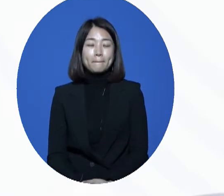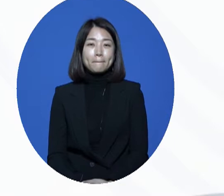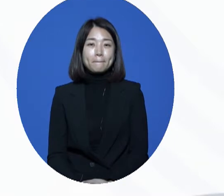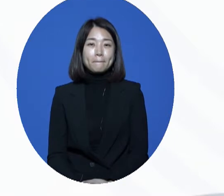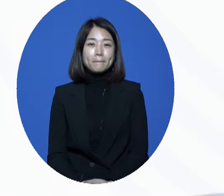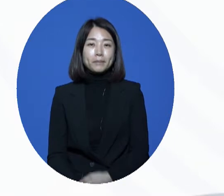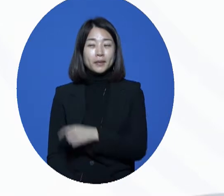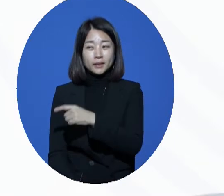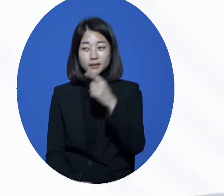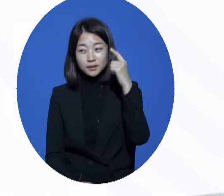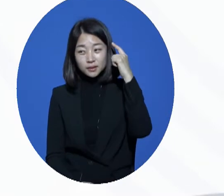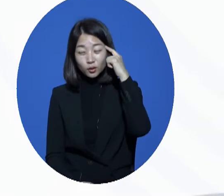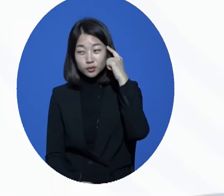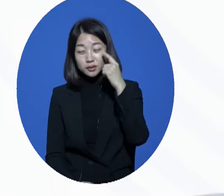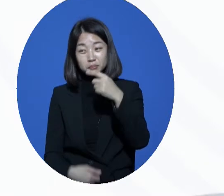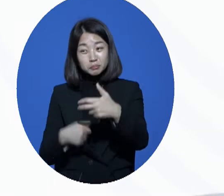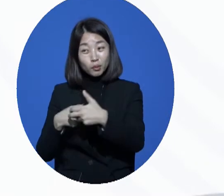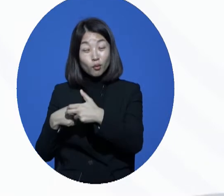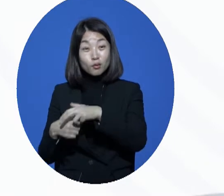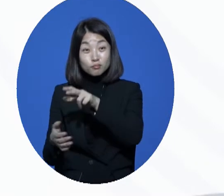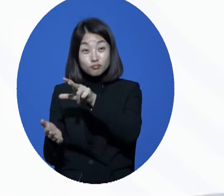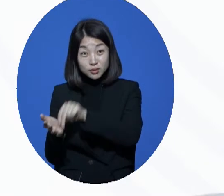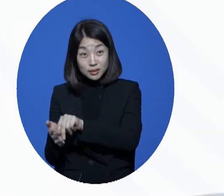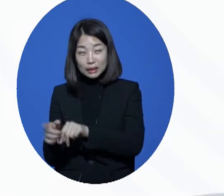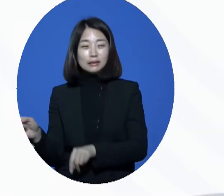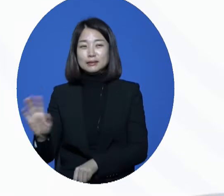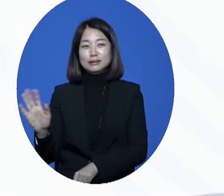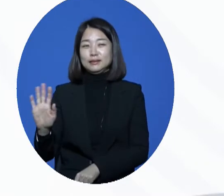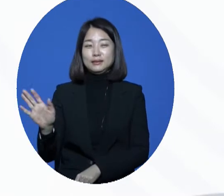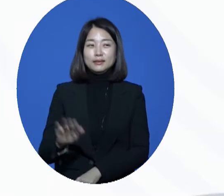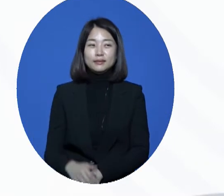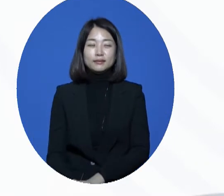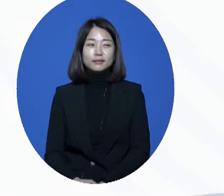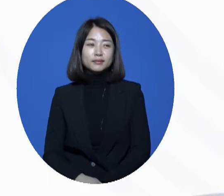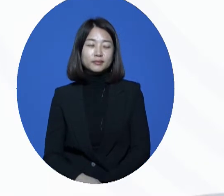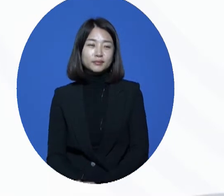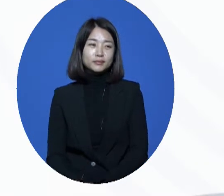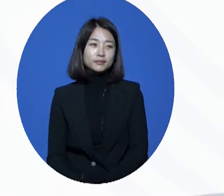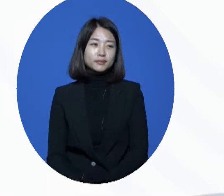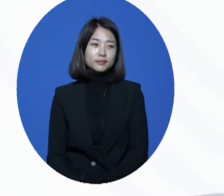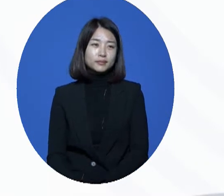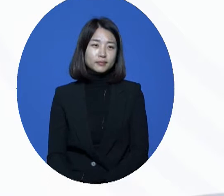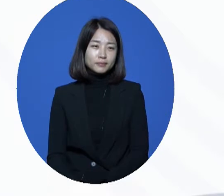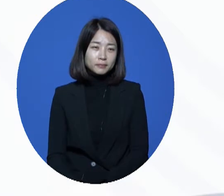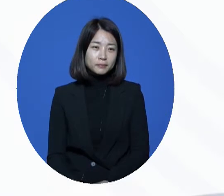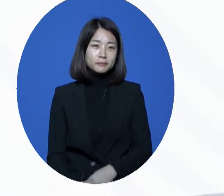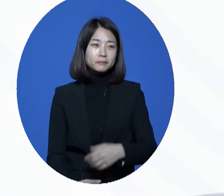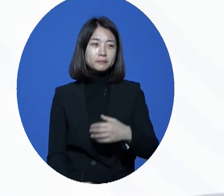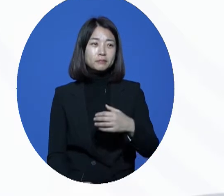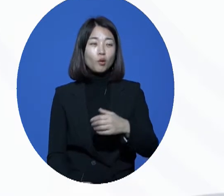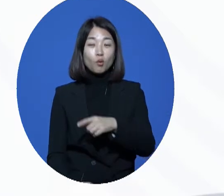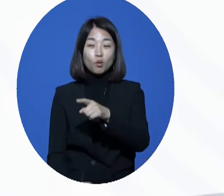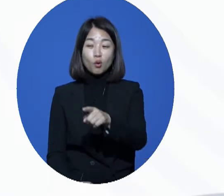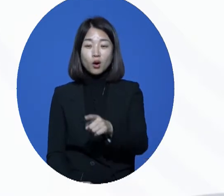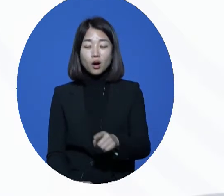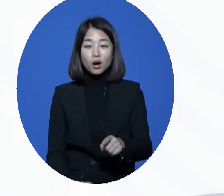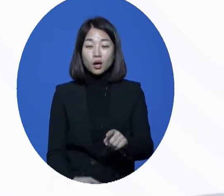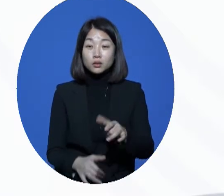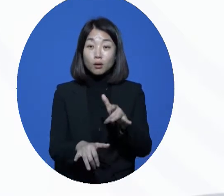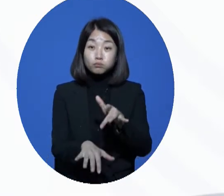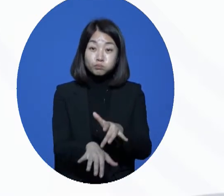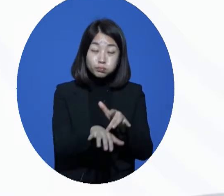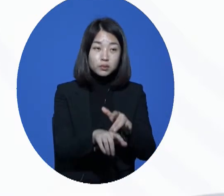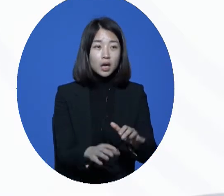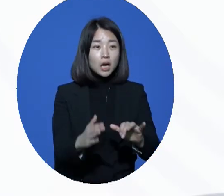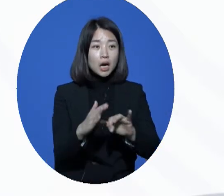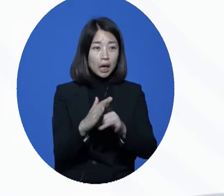이것은 비단 정신병원의 폐쇄병동 문제만이 아닙니다. 우리 사회의 계약은 연고자나 가족이라는 사적인 책임 소재가 더